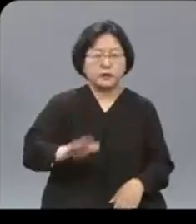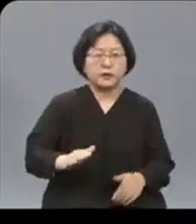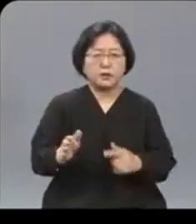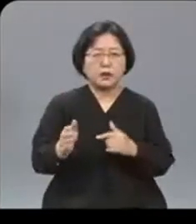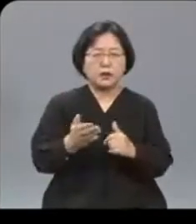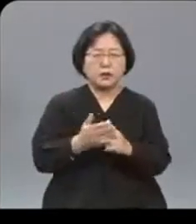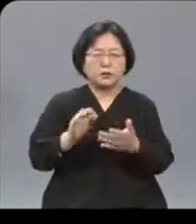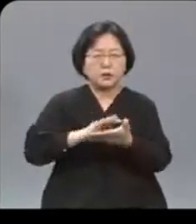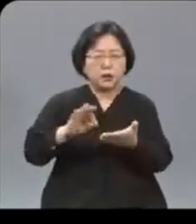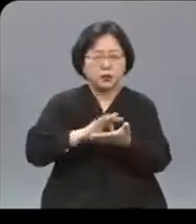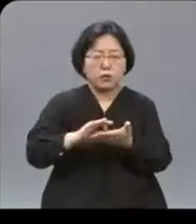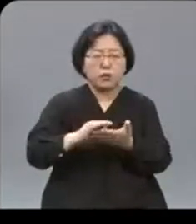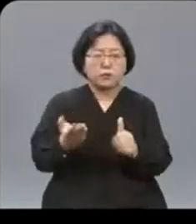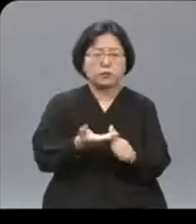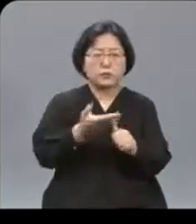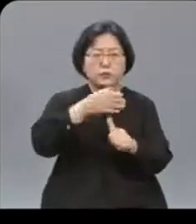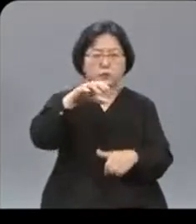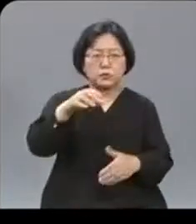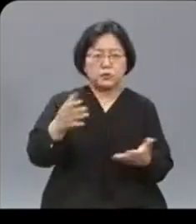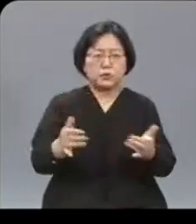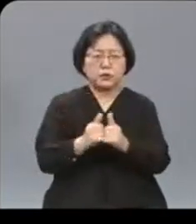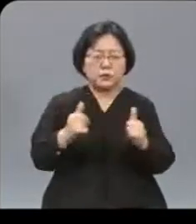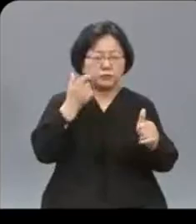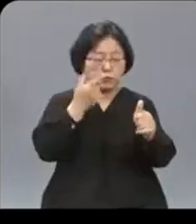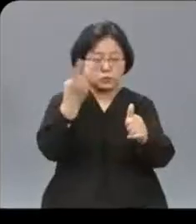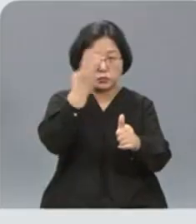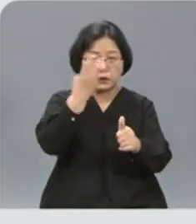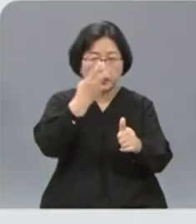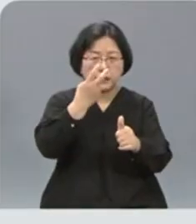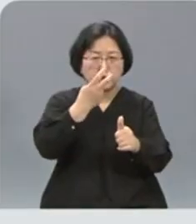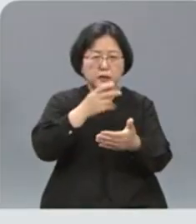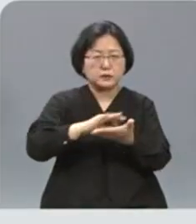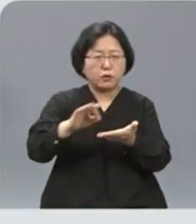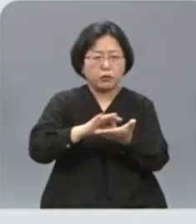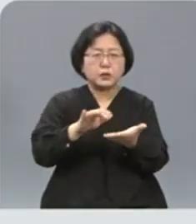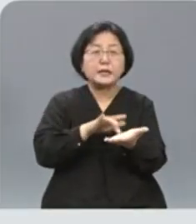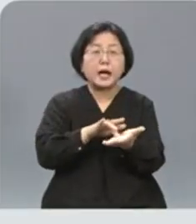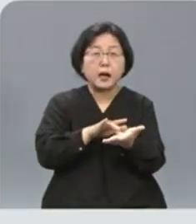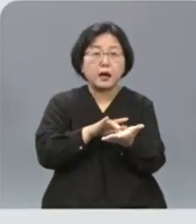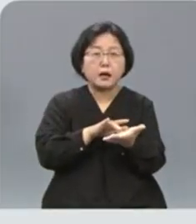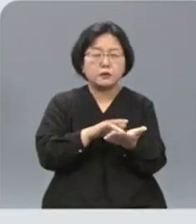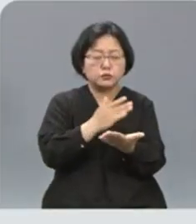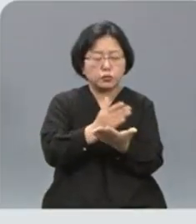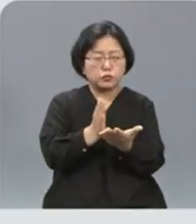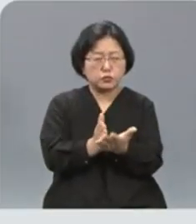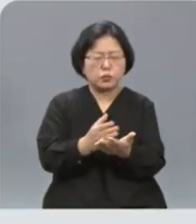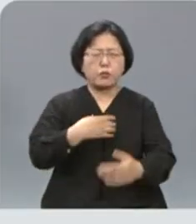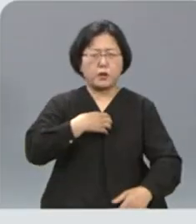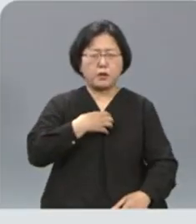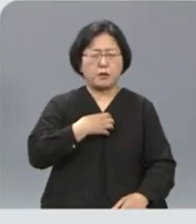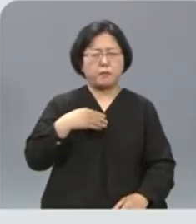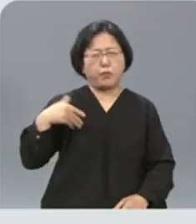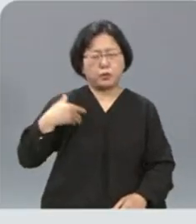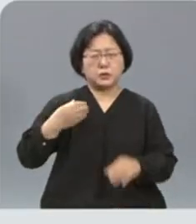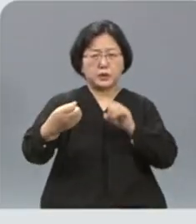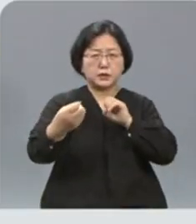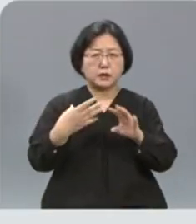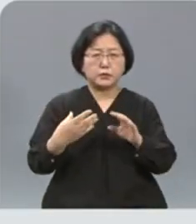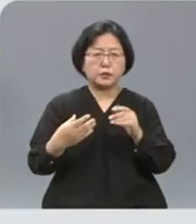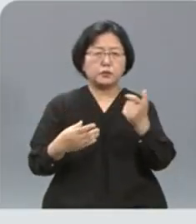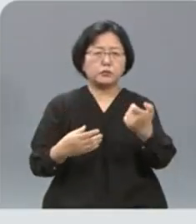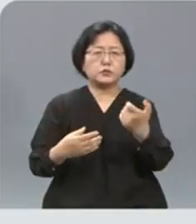수산용 포르말린을 사용하는 양식자 종사자 설문조사에서 사용하는 화학물질 종류나 위험성을 모른다는